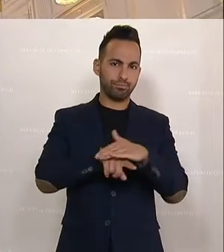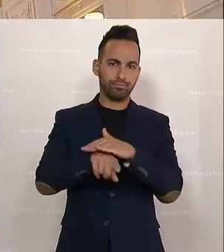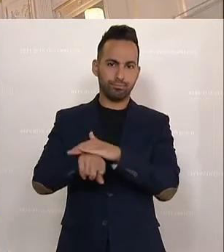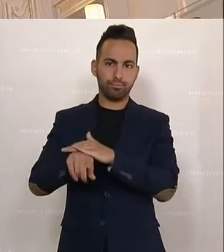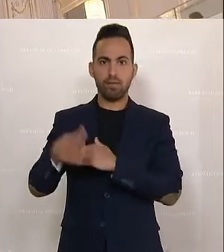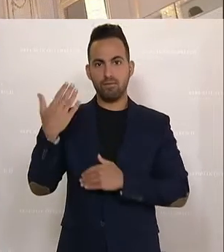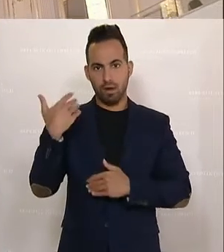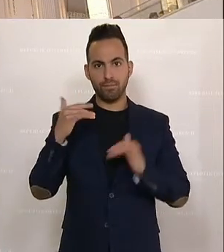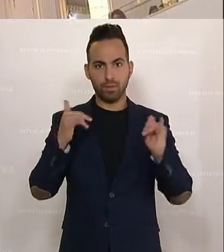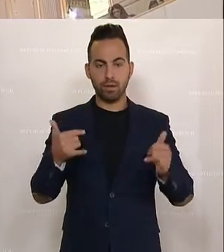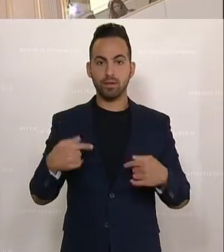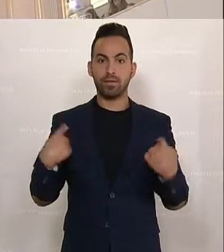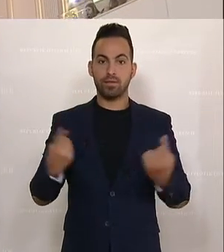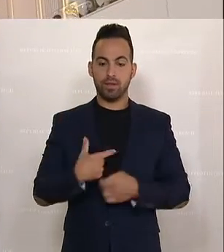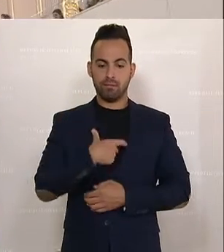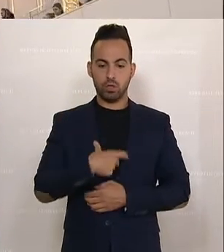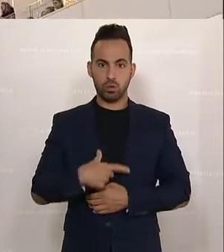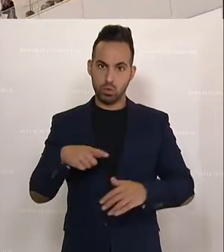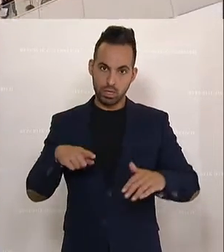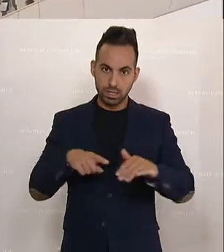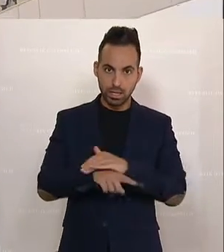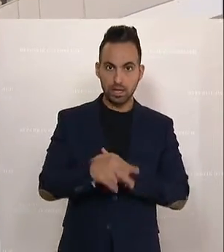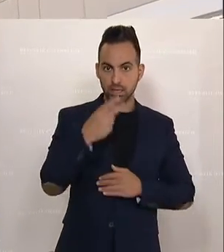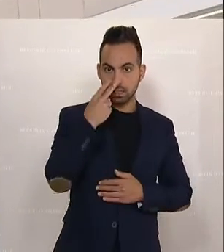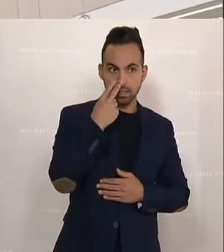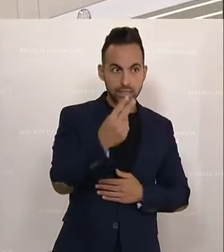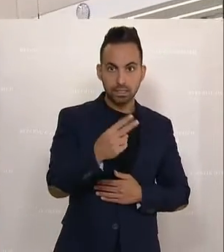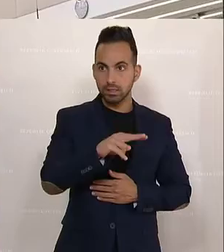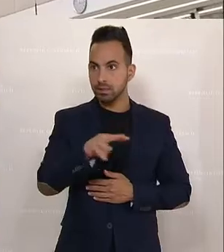durchgeführt. Wir waren persönlich dort. Wir haben